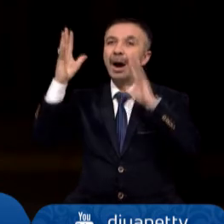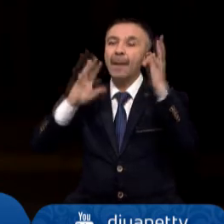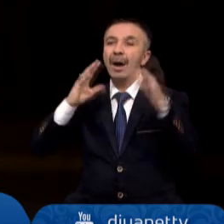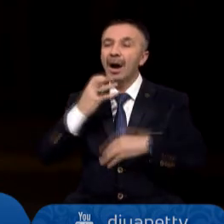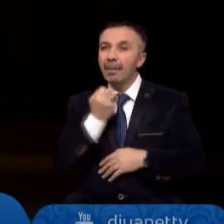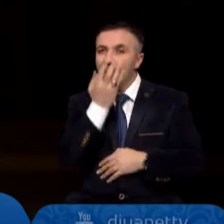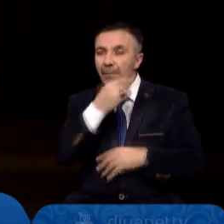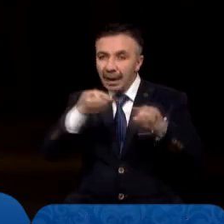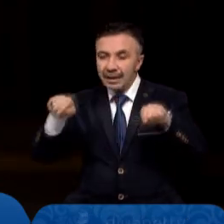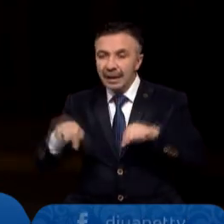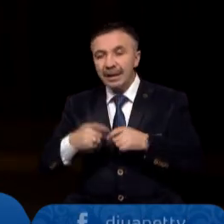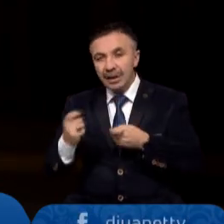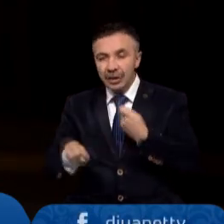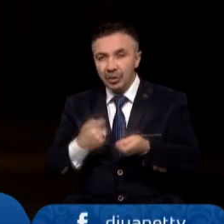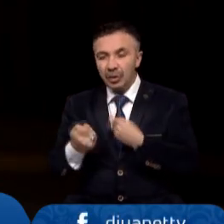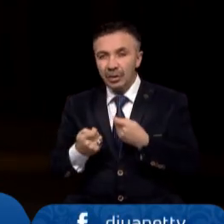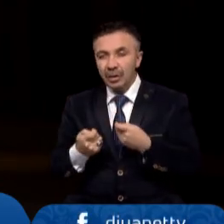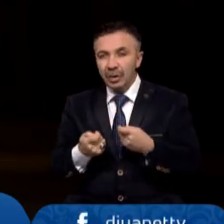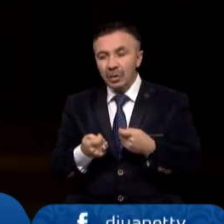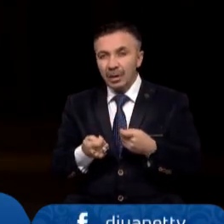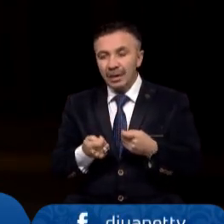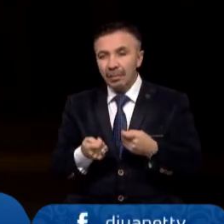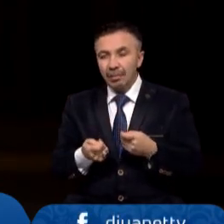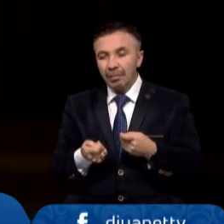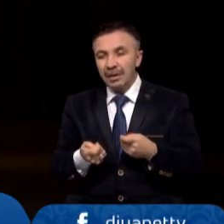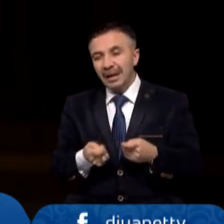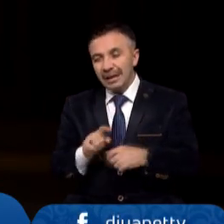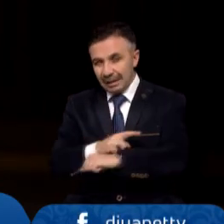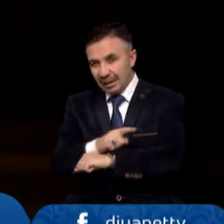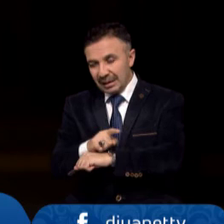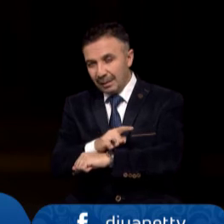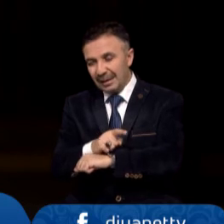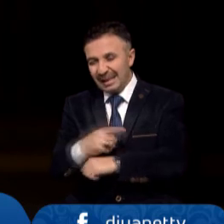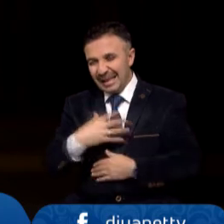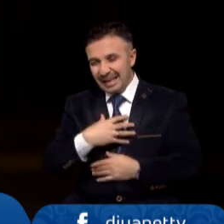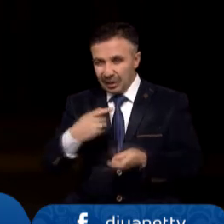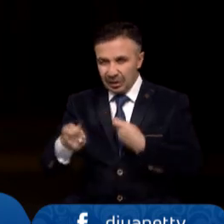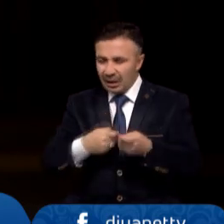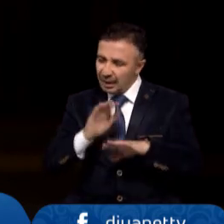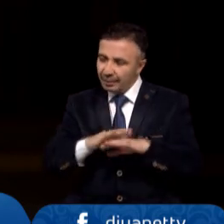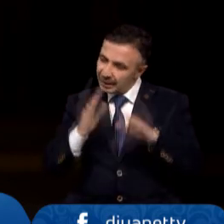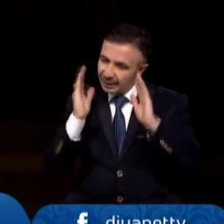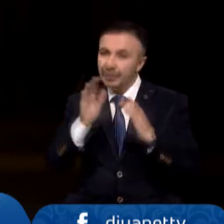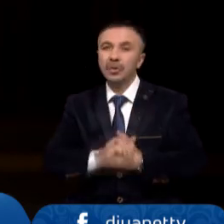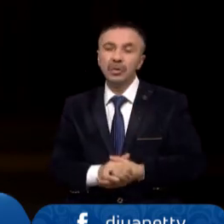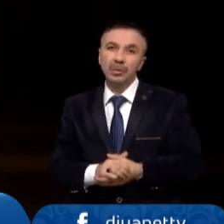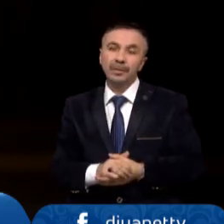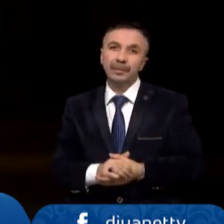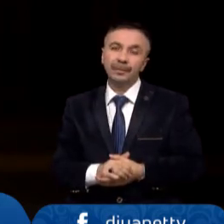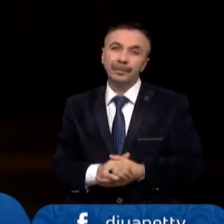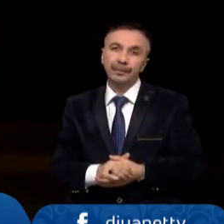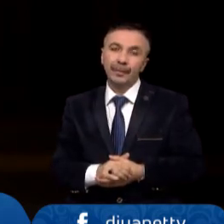beraber hurma bahçelerinde çalışıyorlar ve arta kalan zamanlarda da kendi ticaretlerini devam